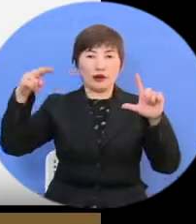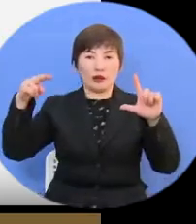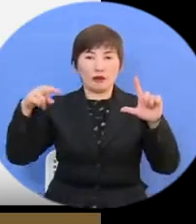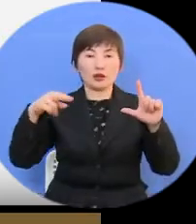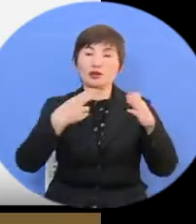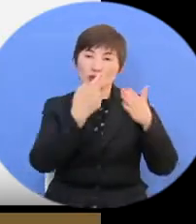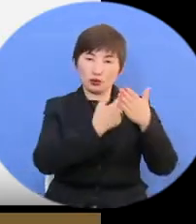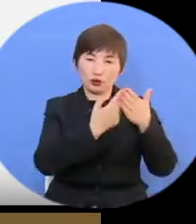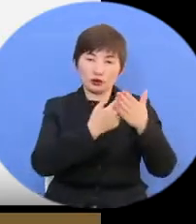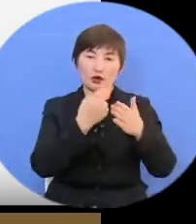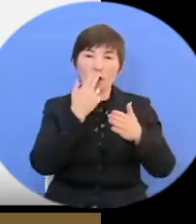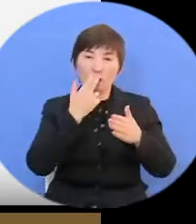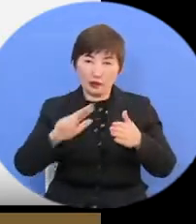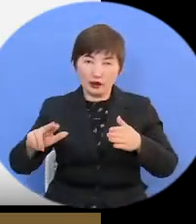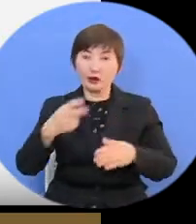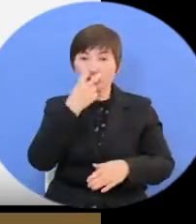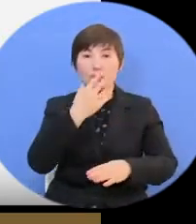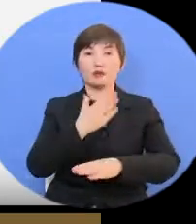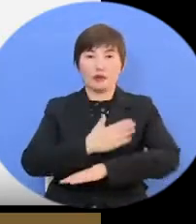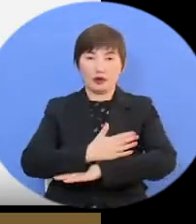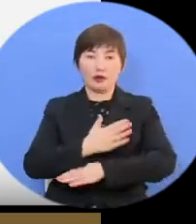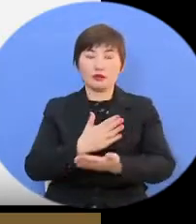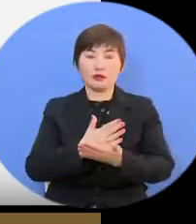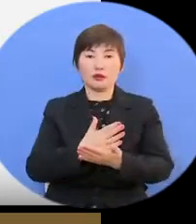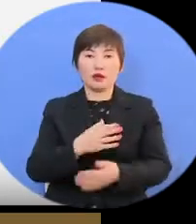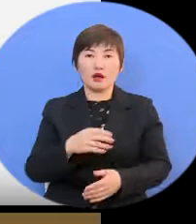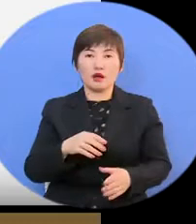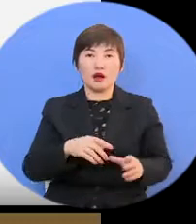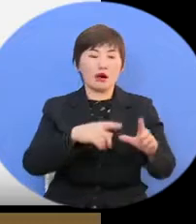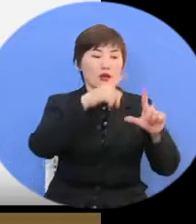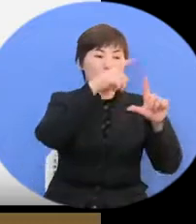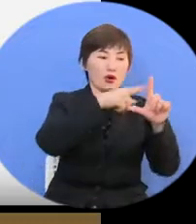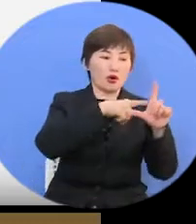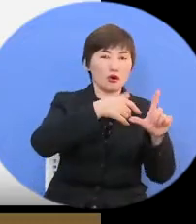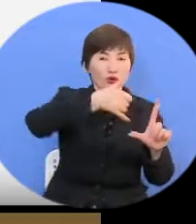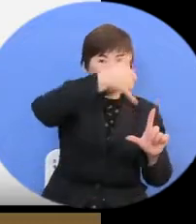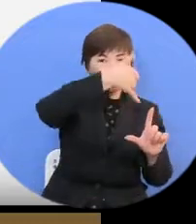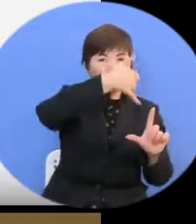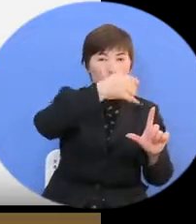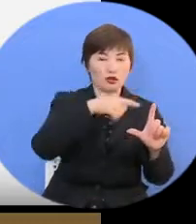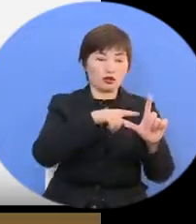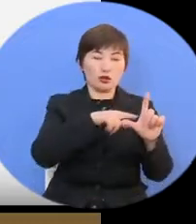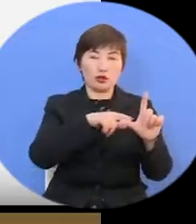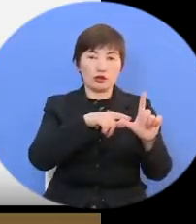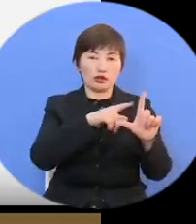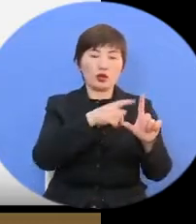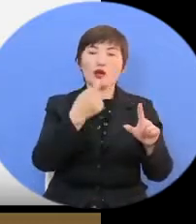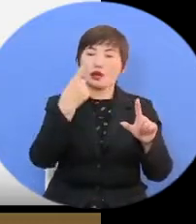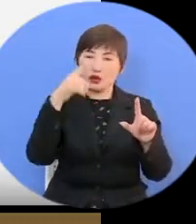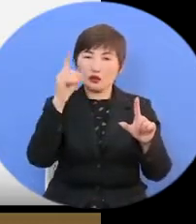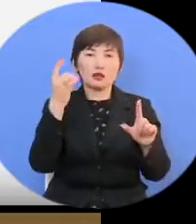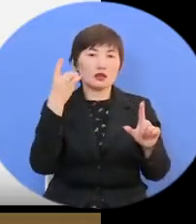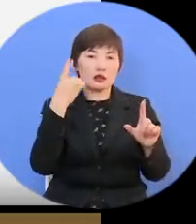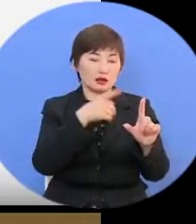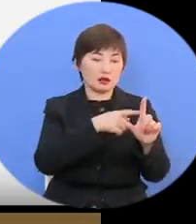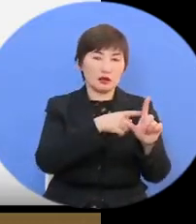нар бага ангидаа авч утсан байгаа. За босоо тэнхлэгийг бид нар биеийн өндөр гэж авч үзье. За ингээд эхний хүүхдийн биеийн өндөр